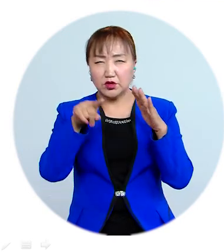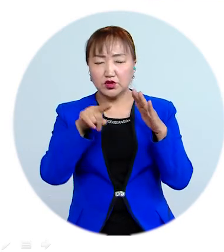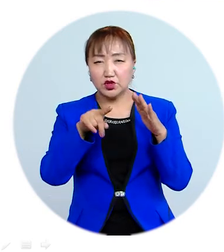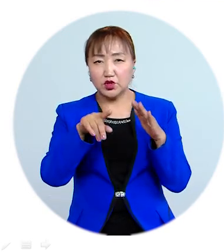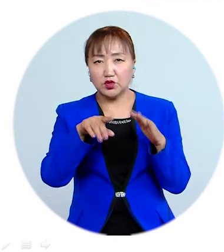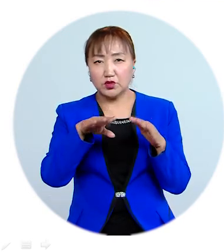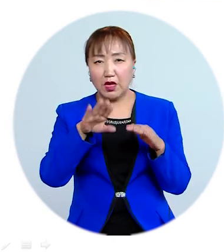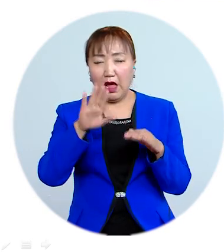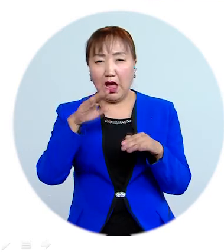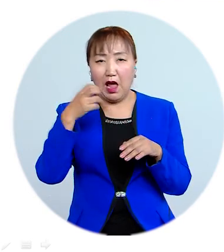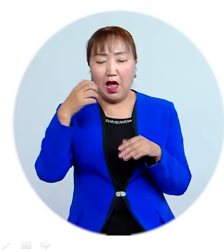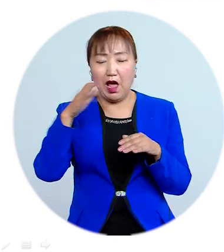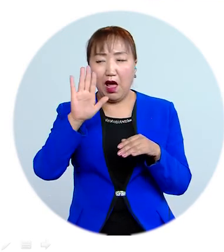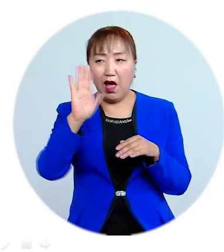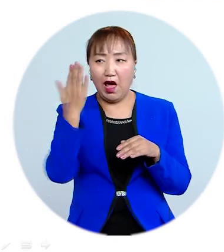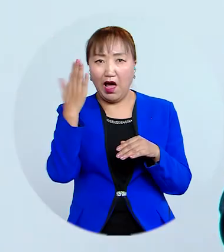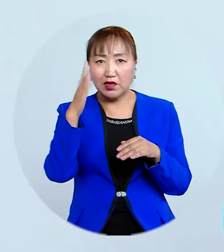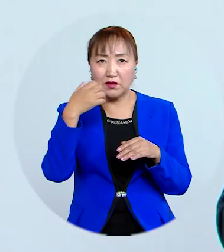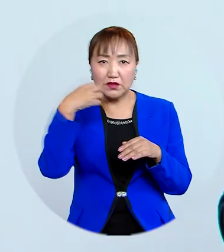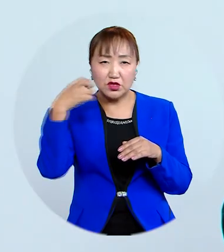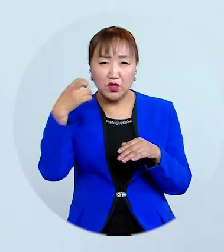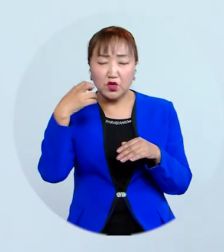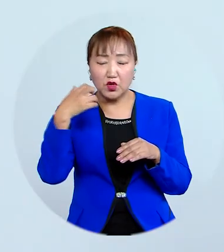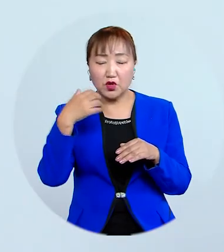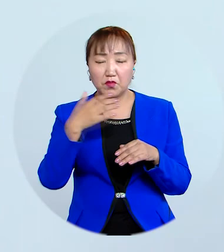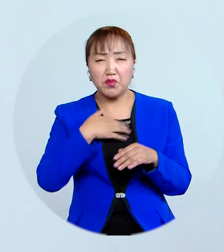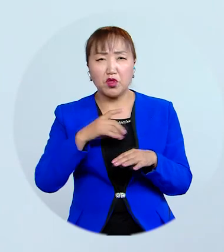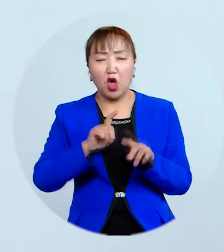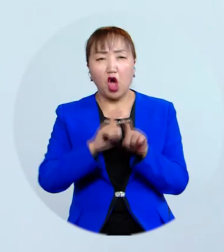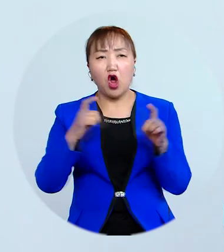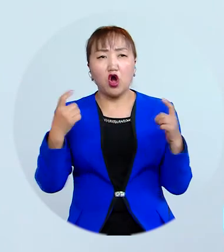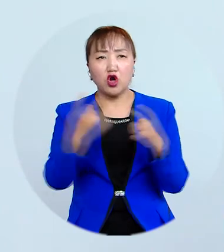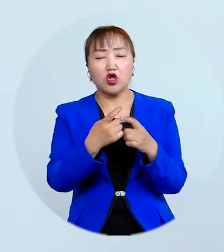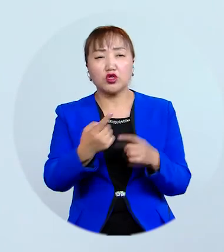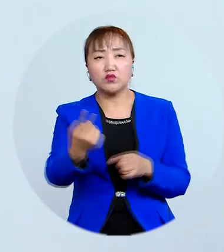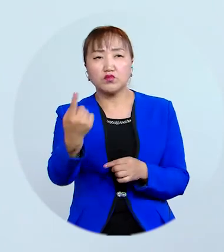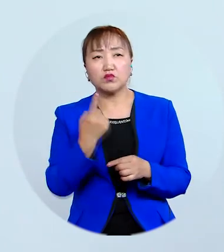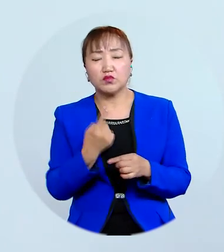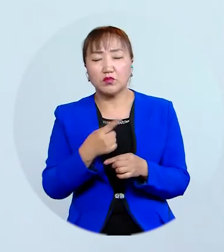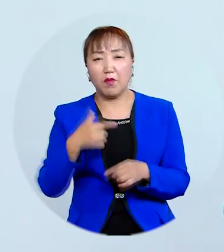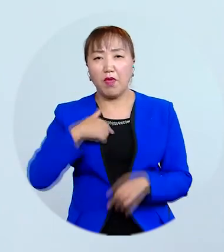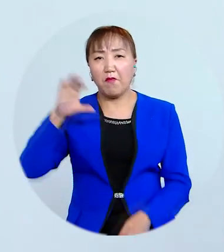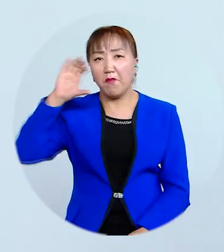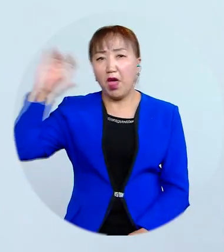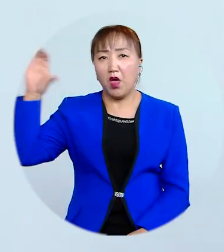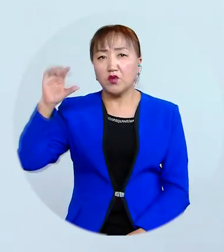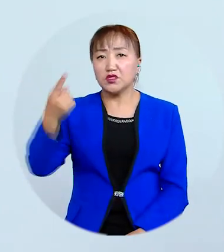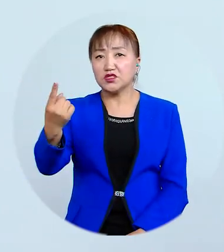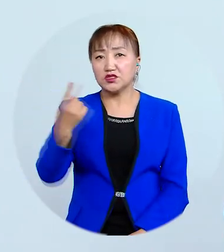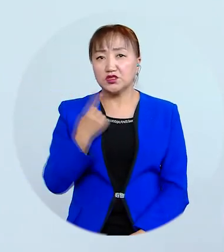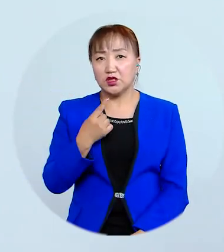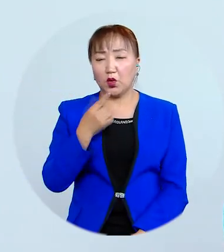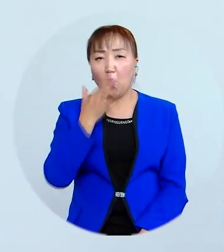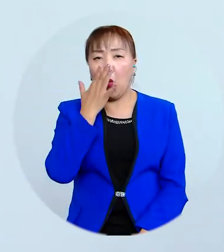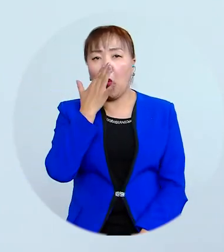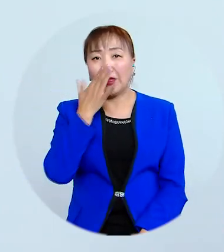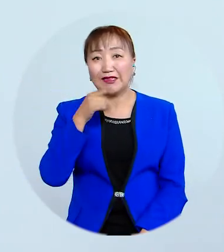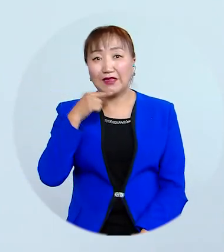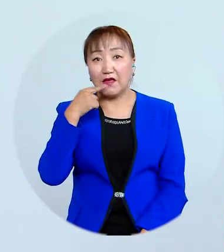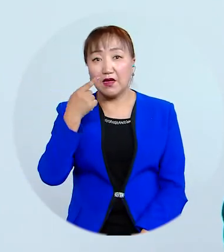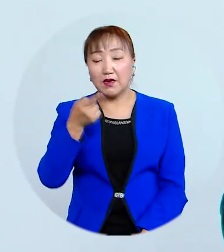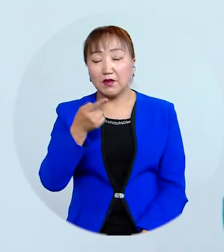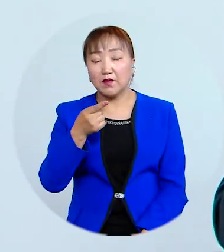байхгүй хүүхдтер нь очиод тийм хаалгын тогшоод хороо юунаас явж ин ч гэдэг юм эсвэл одоо ийм байгууллагаас явж ин ч гэдэг юм эсвэл одоо